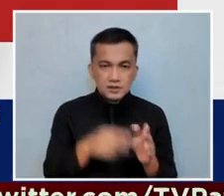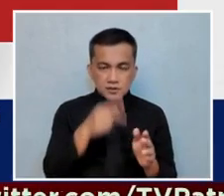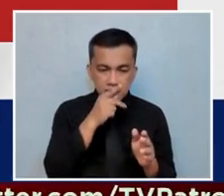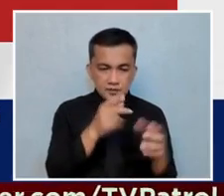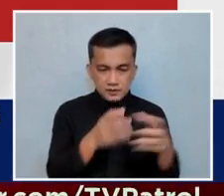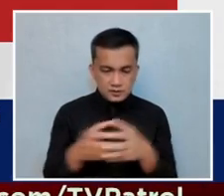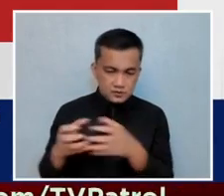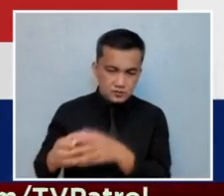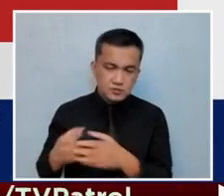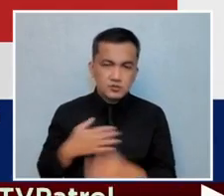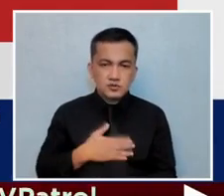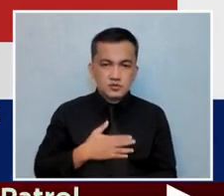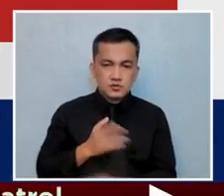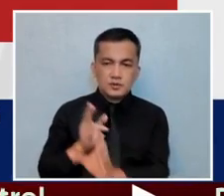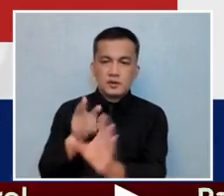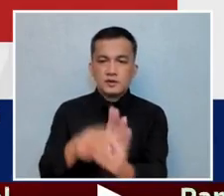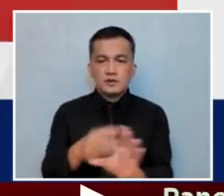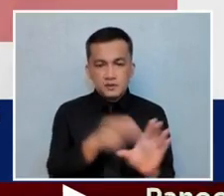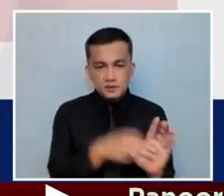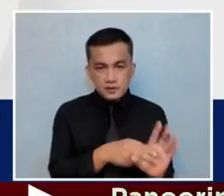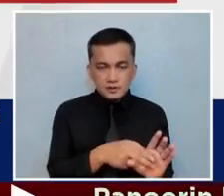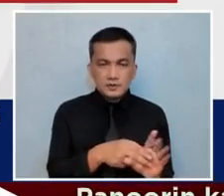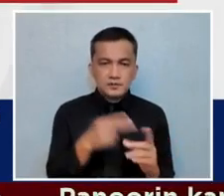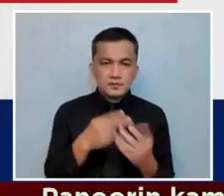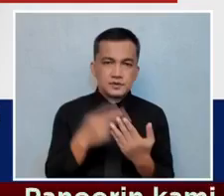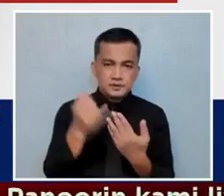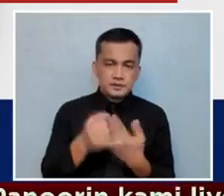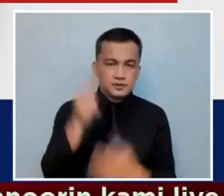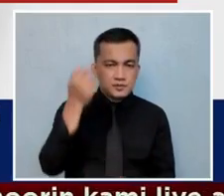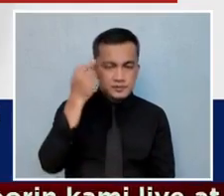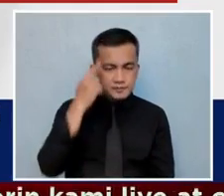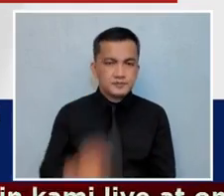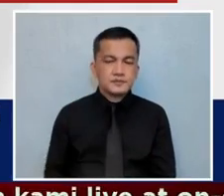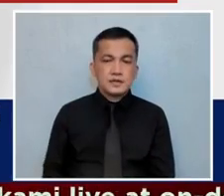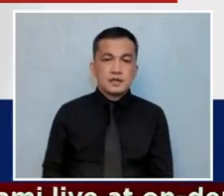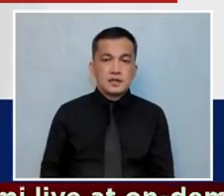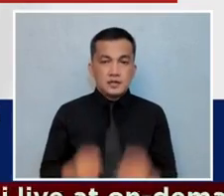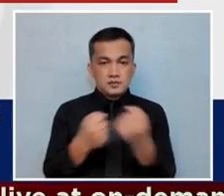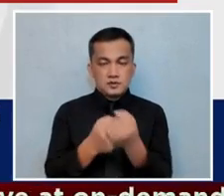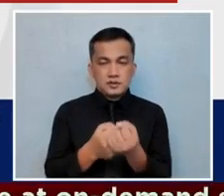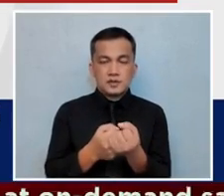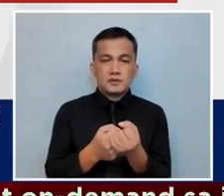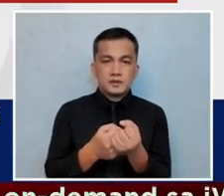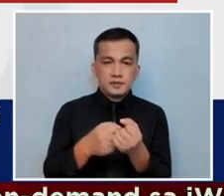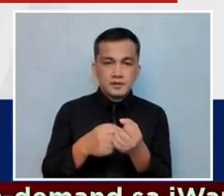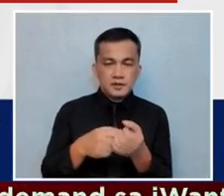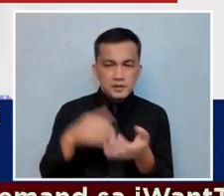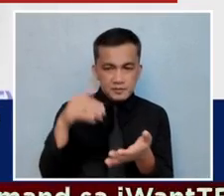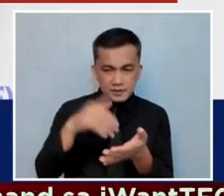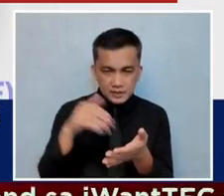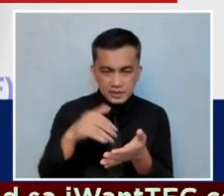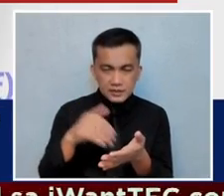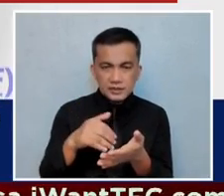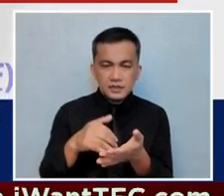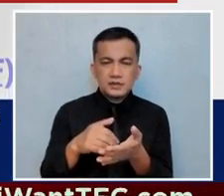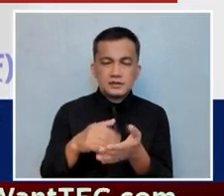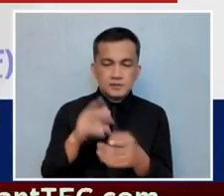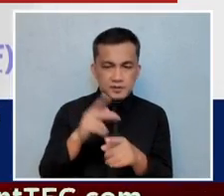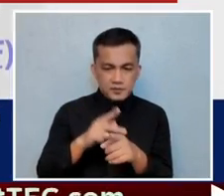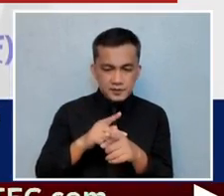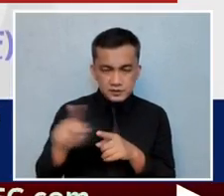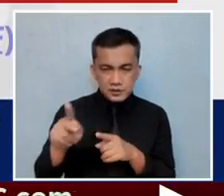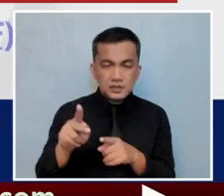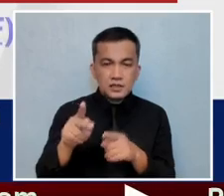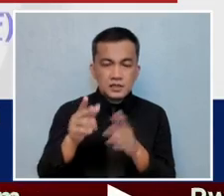na gustong makilahok sa mga proyekto ng gobyerno. At ang pagsuporta sa pag-aaral ng mga cybersecurity professionals dahil kulang